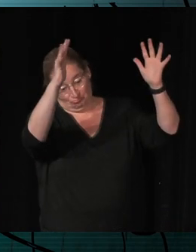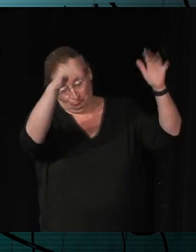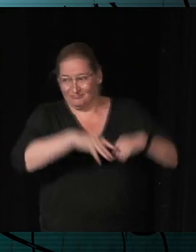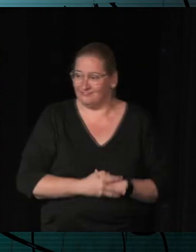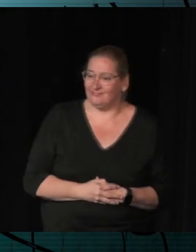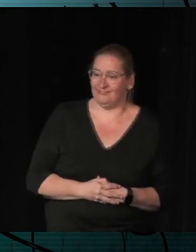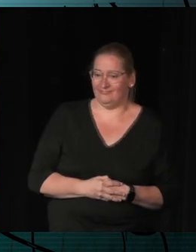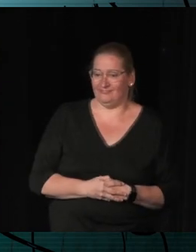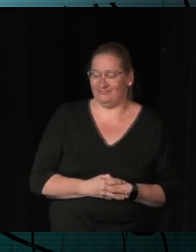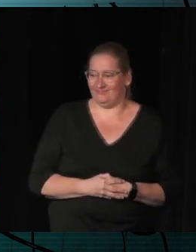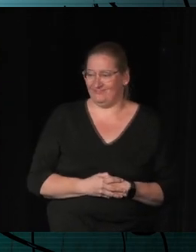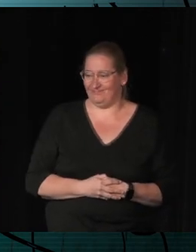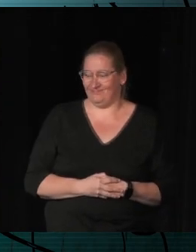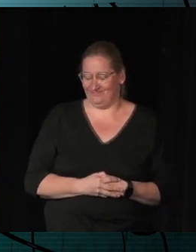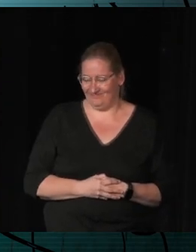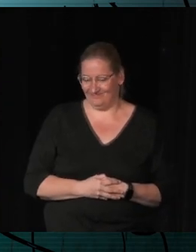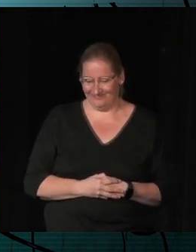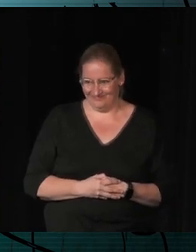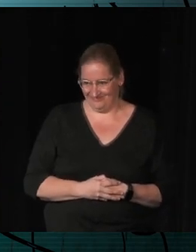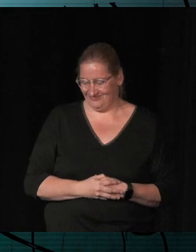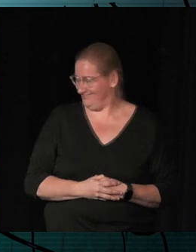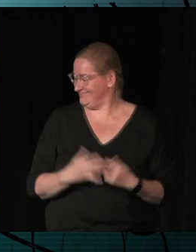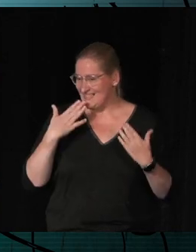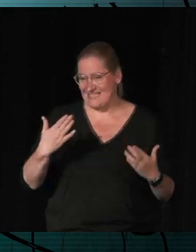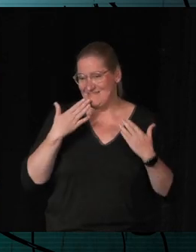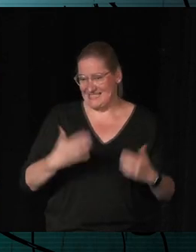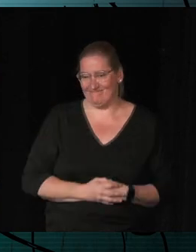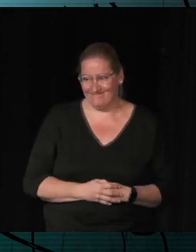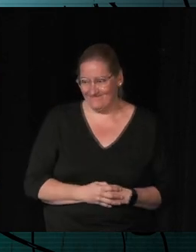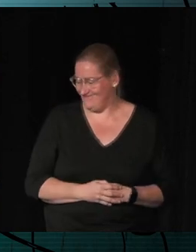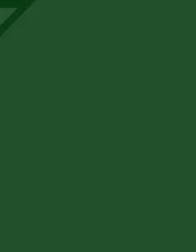traductrice vous pouvez les applaudir merci à vous